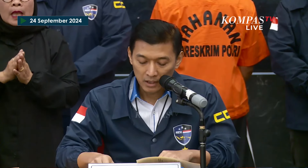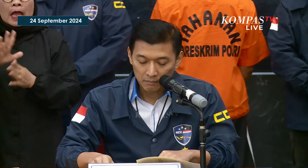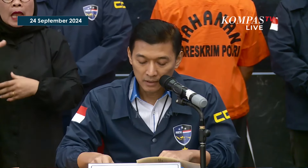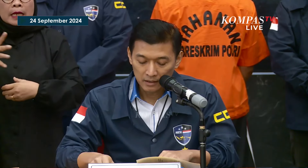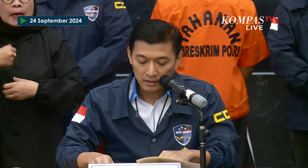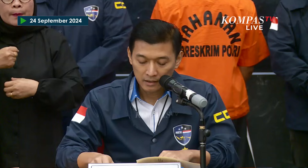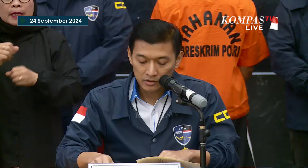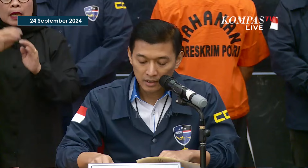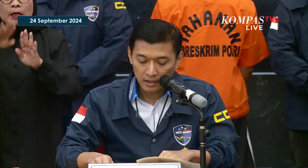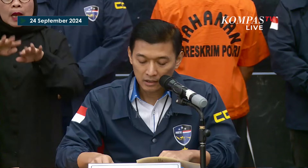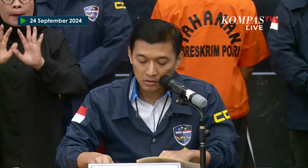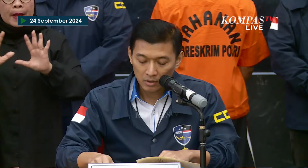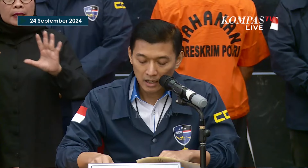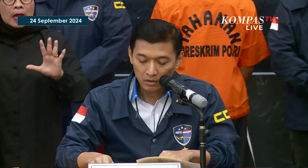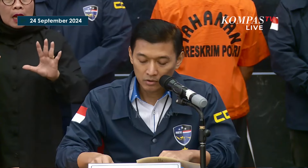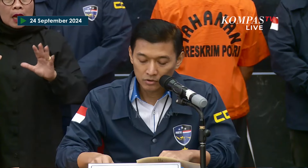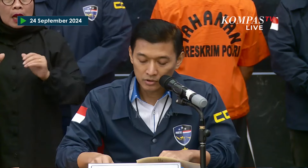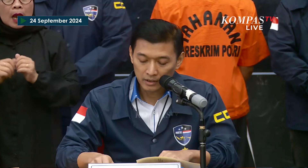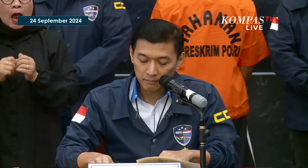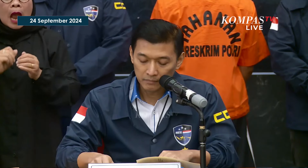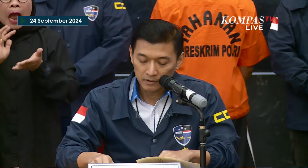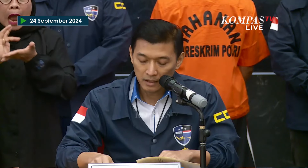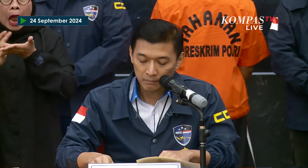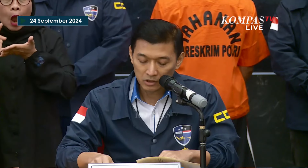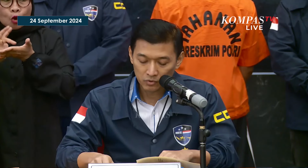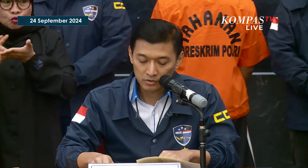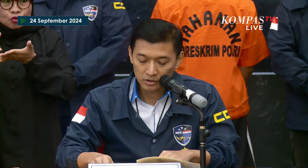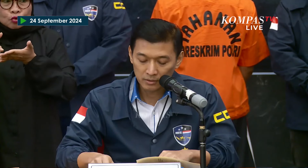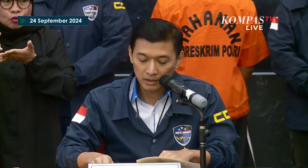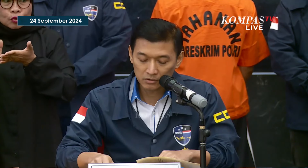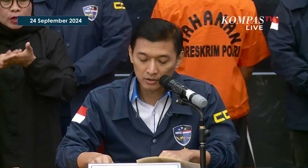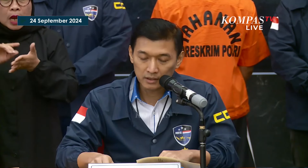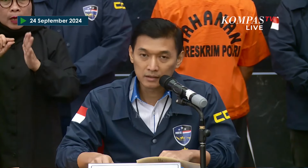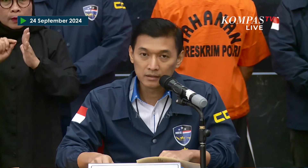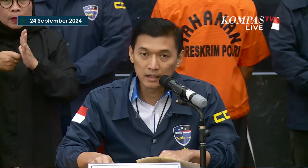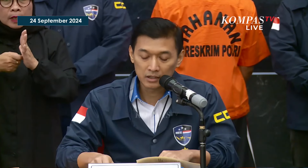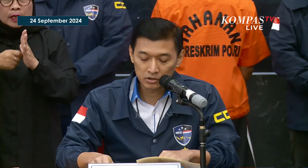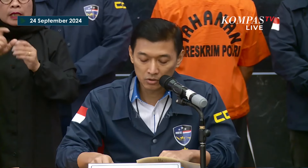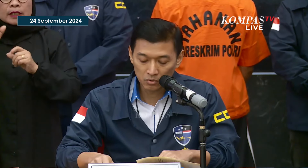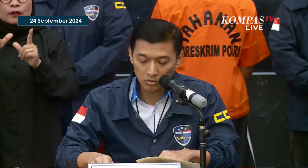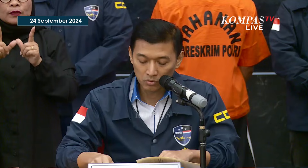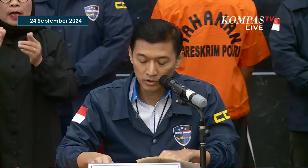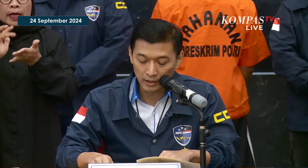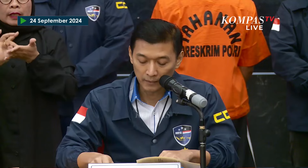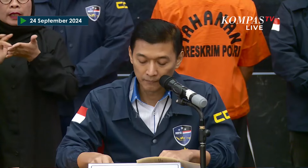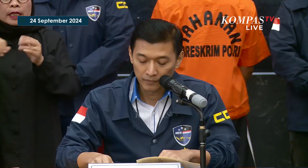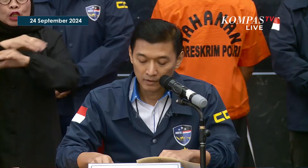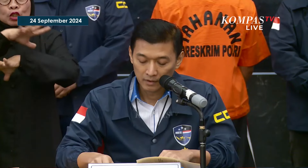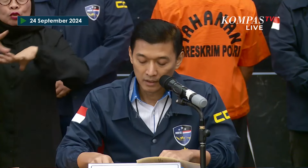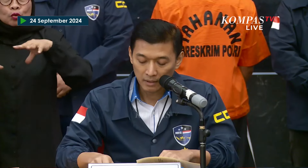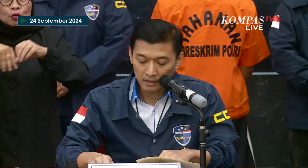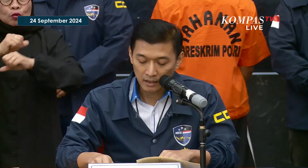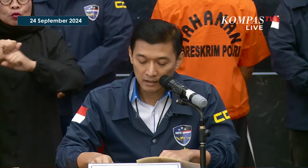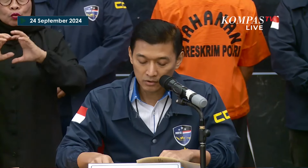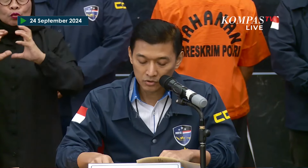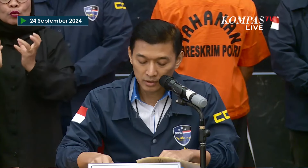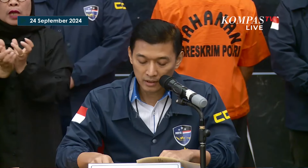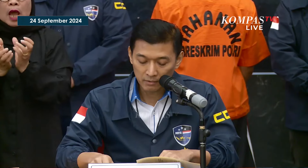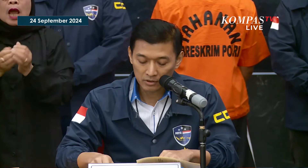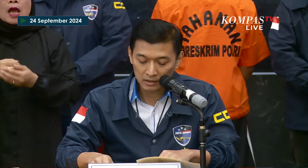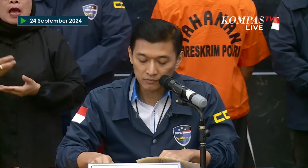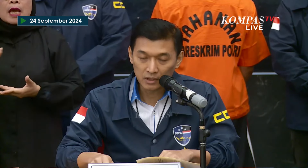dapat ditemukan banyak kredensial atau akun username dan password sistem elektronik dari seluruh dunia, di mana